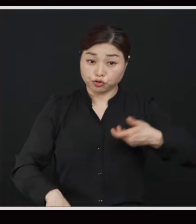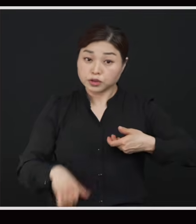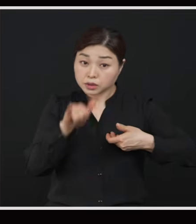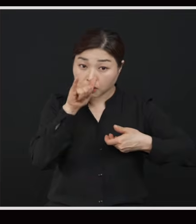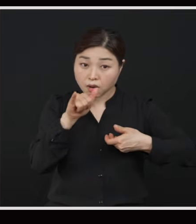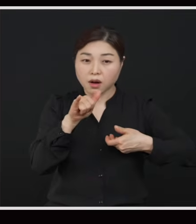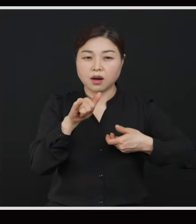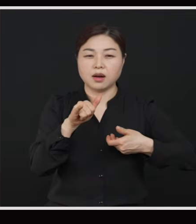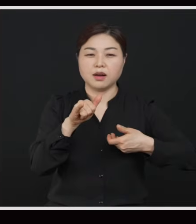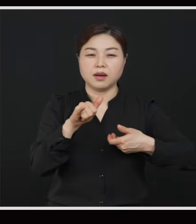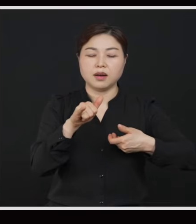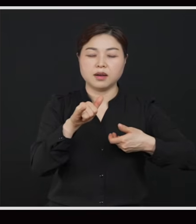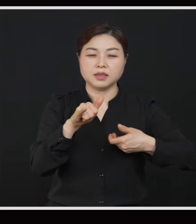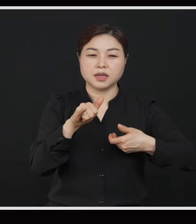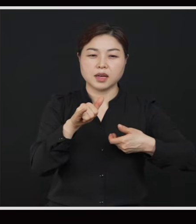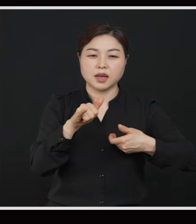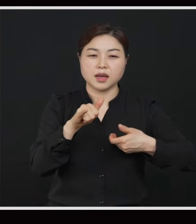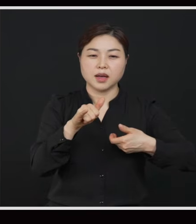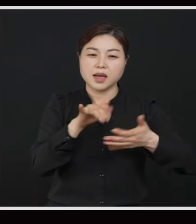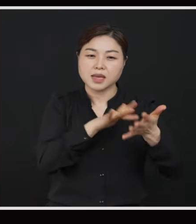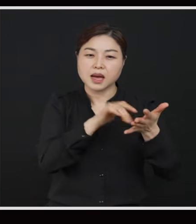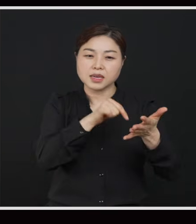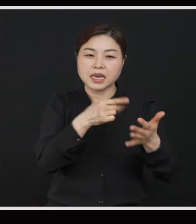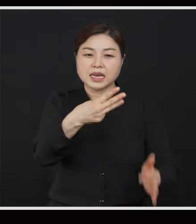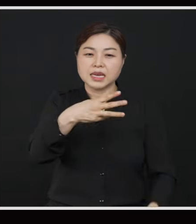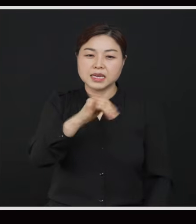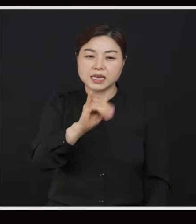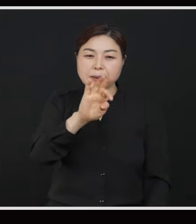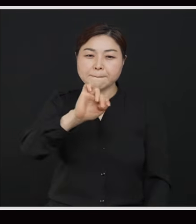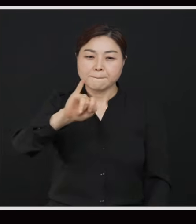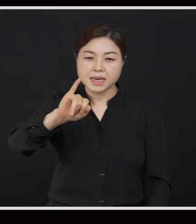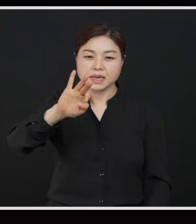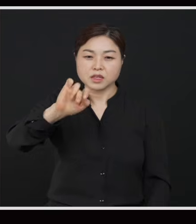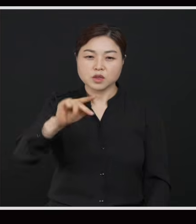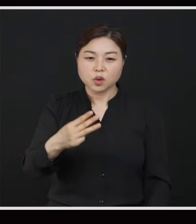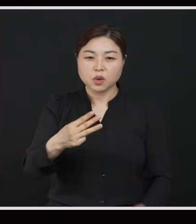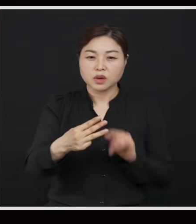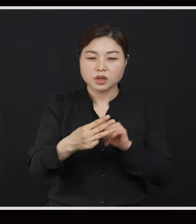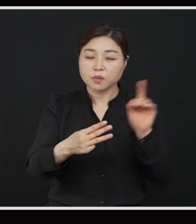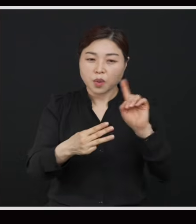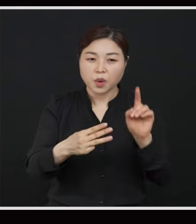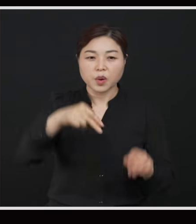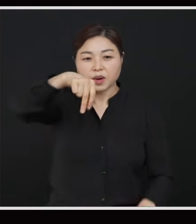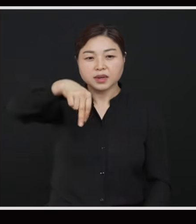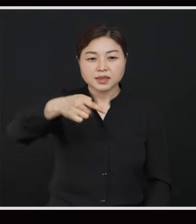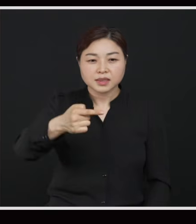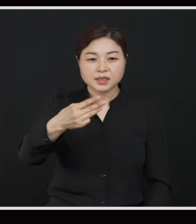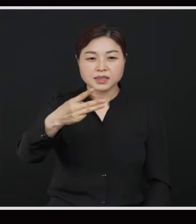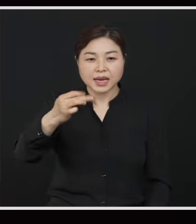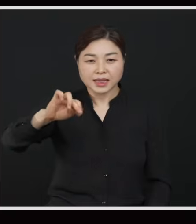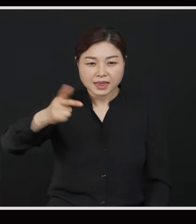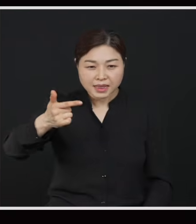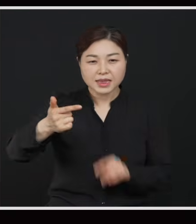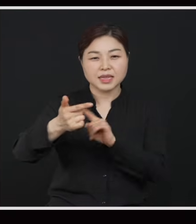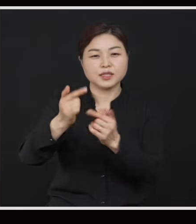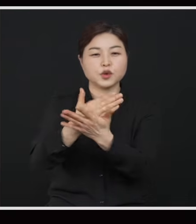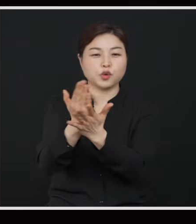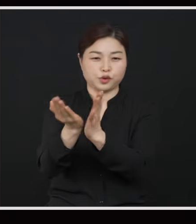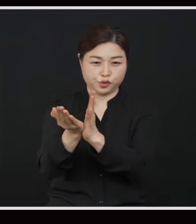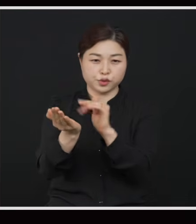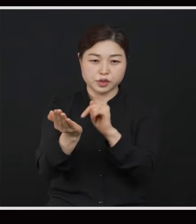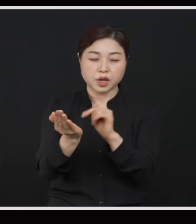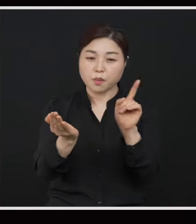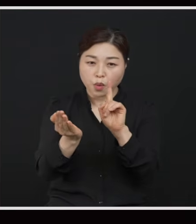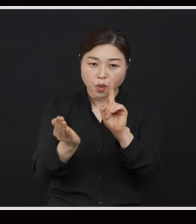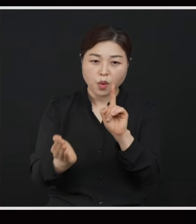약을 처방을 하죠. 뭐 제일 유명한 약이 지금 리피톨인가 그런데 스타틴 계통약입니다. 그 스타틴